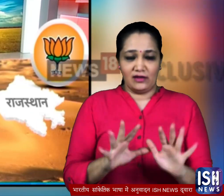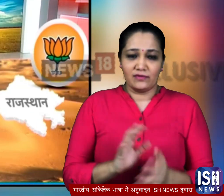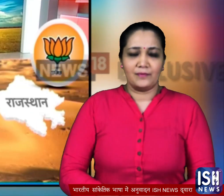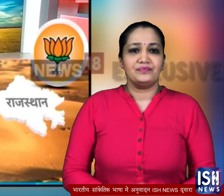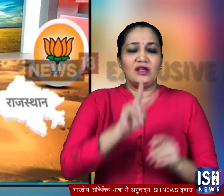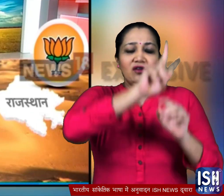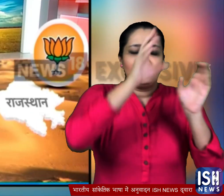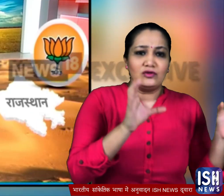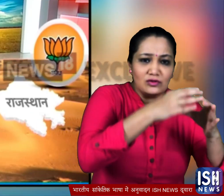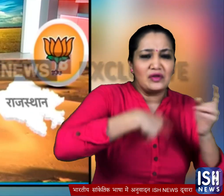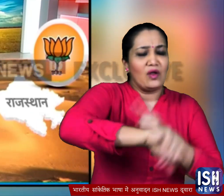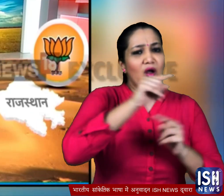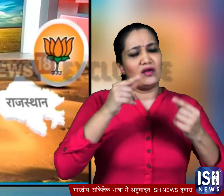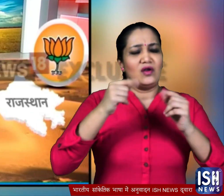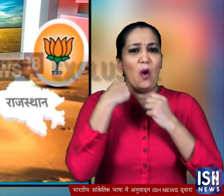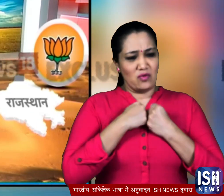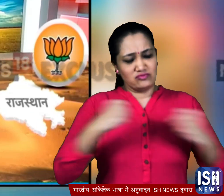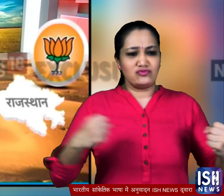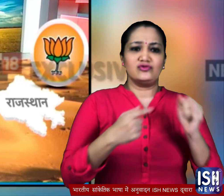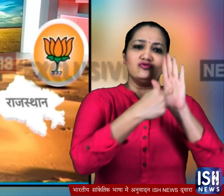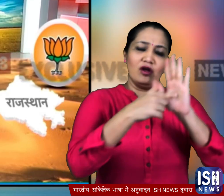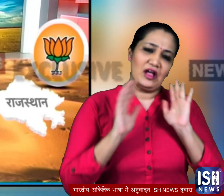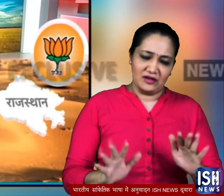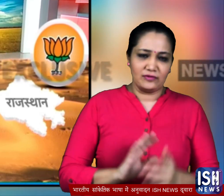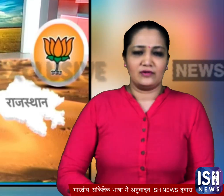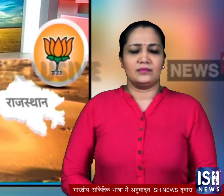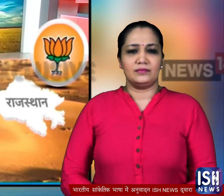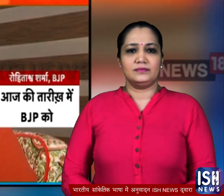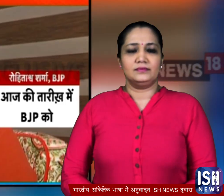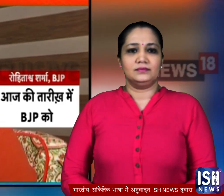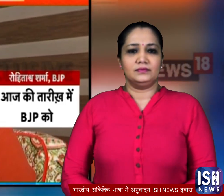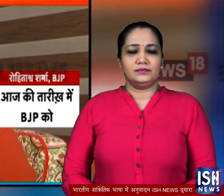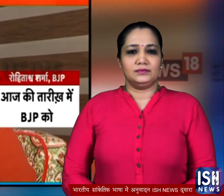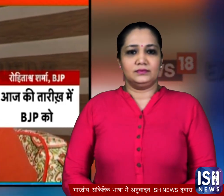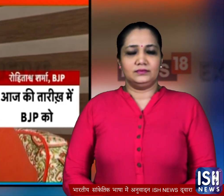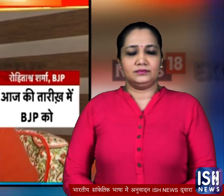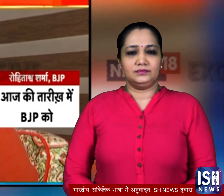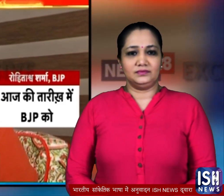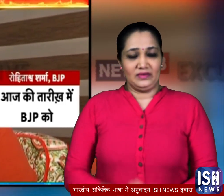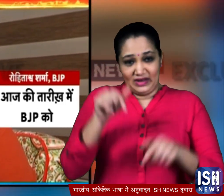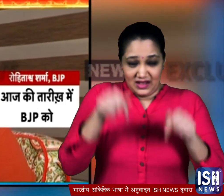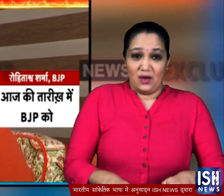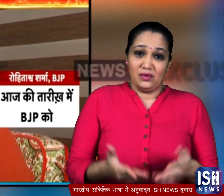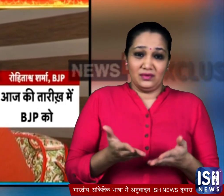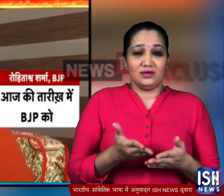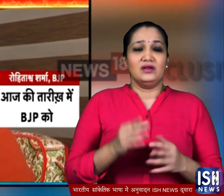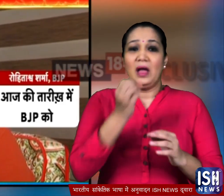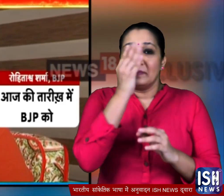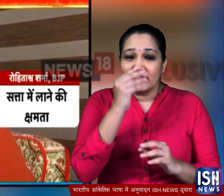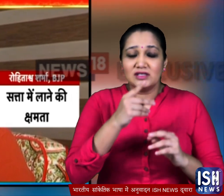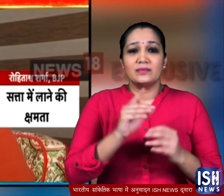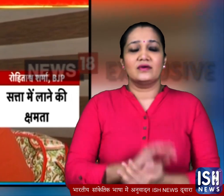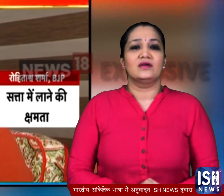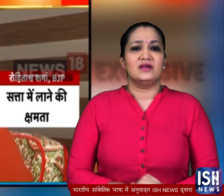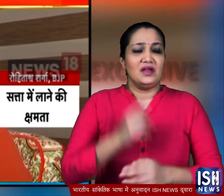समर्थक विधायकों ने तो खुलकर अपनी ताकत दिखानी शुरू कर दी। आज की तारीख में बीजेपी